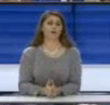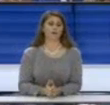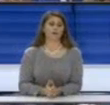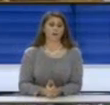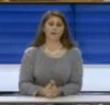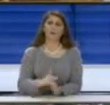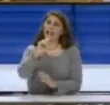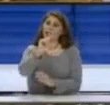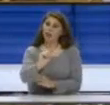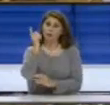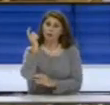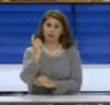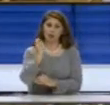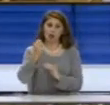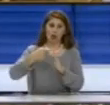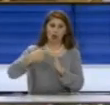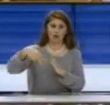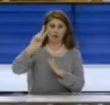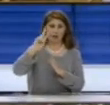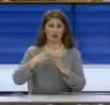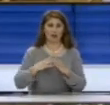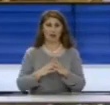Ο κατώτατος μισθός αυξήθηκε